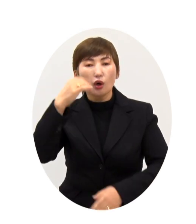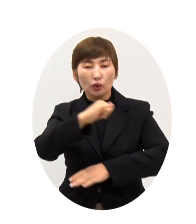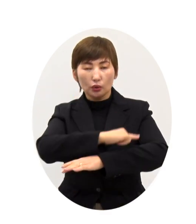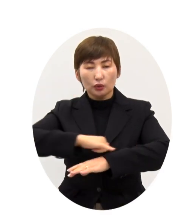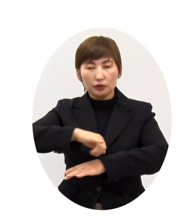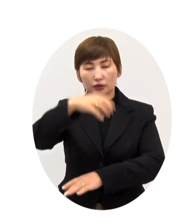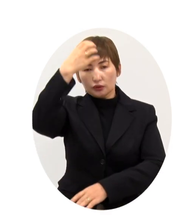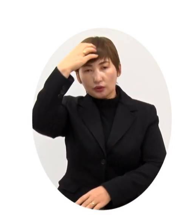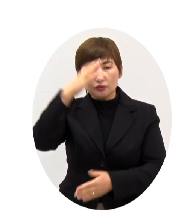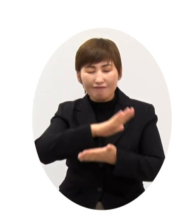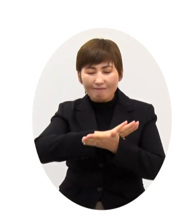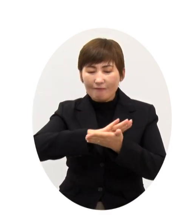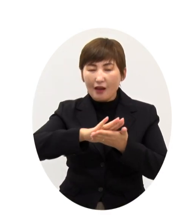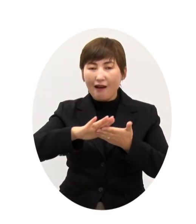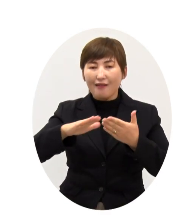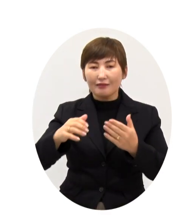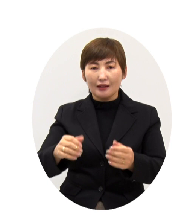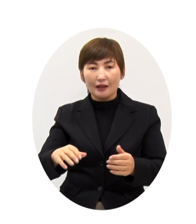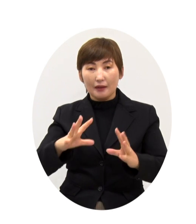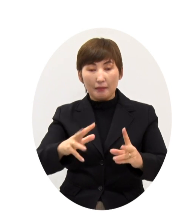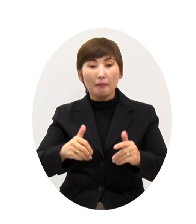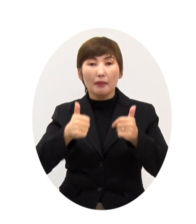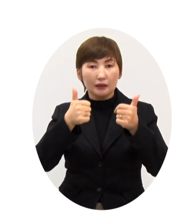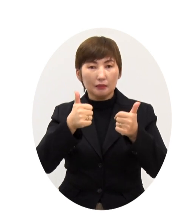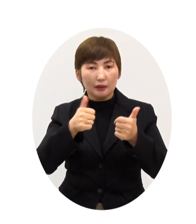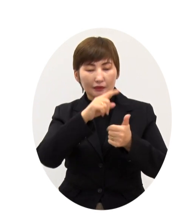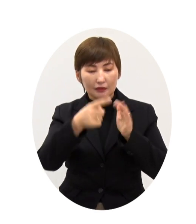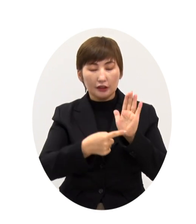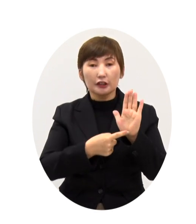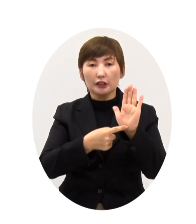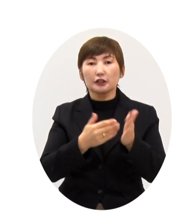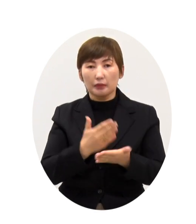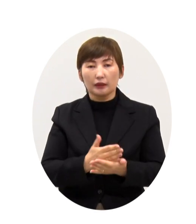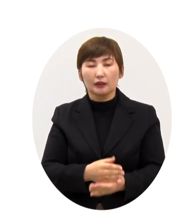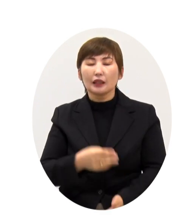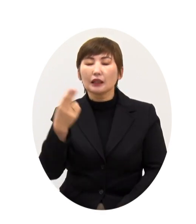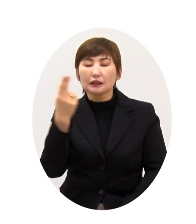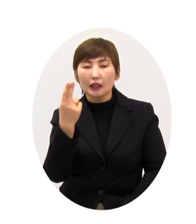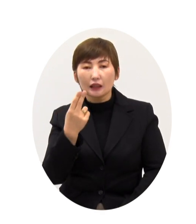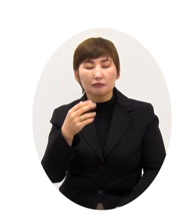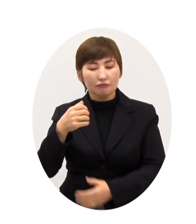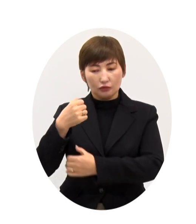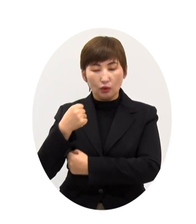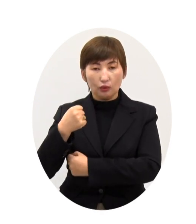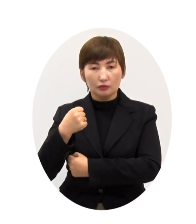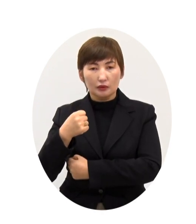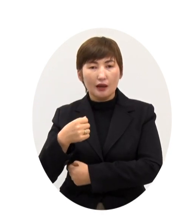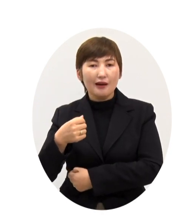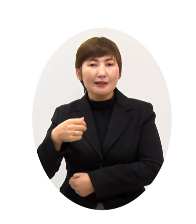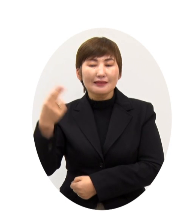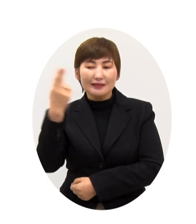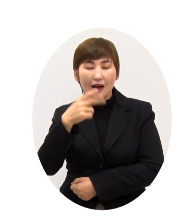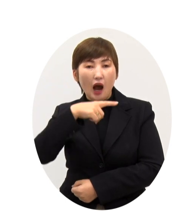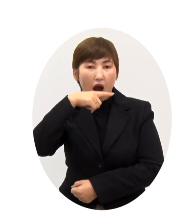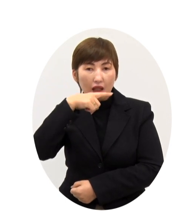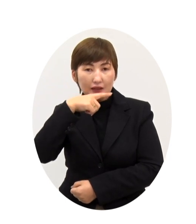юм. Монгол улсын төрийн үйлс Ариунаар Мандан Бадархын бэлэг тэмдгийг төрийн туг илэрхийлдэг. За цагаан